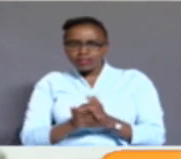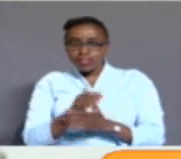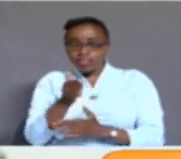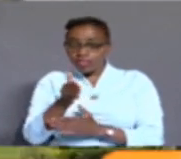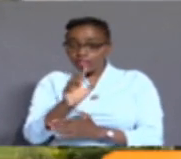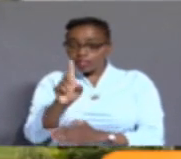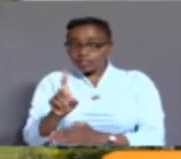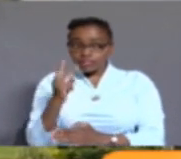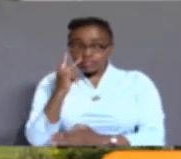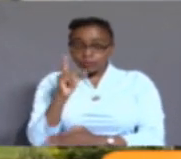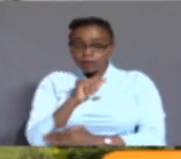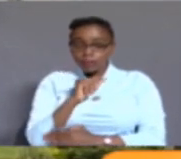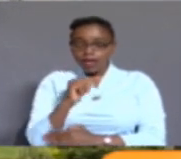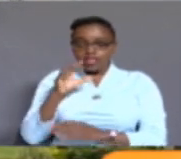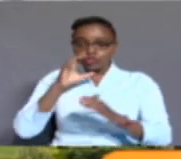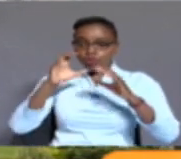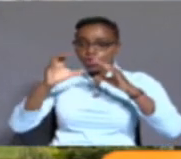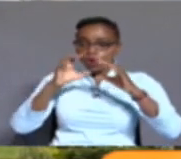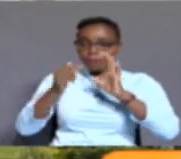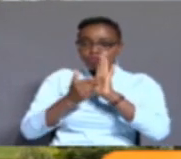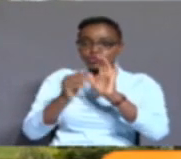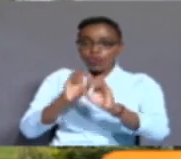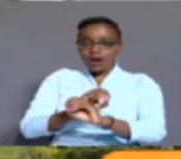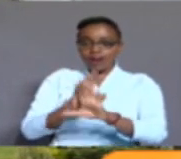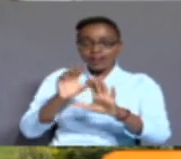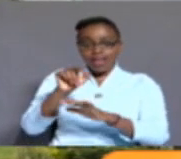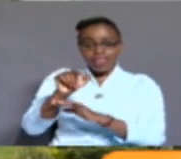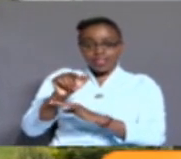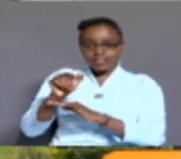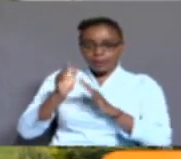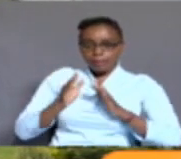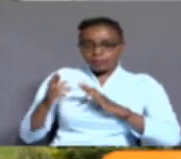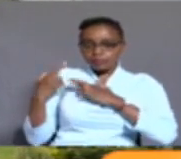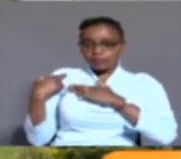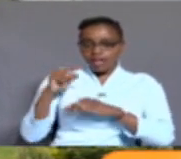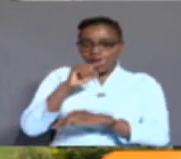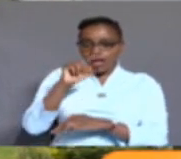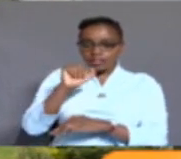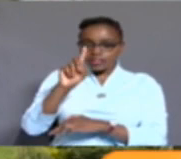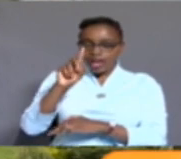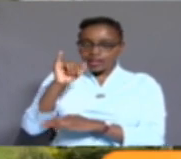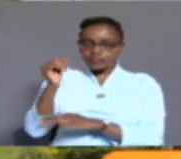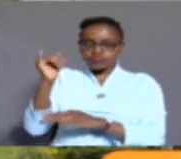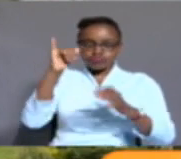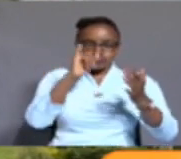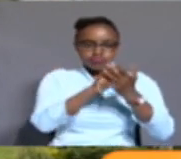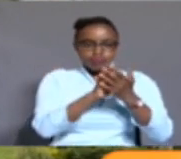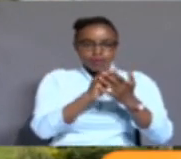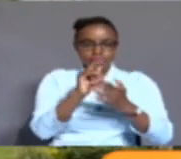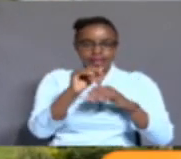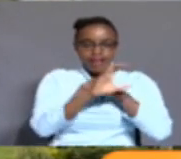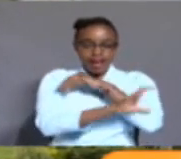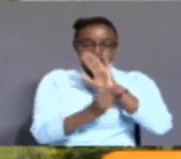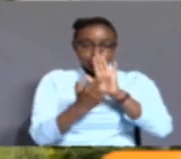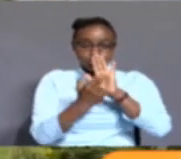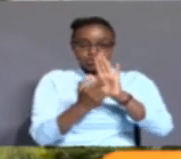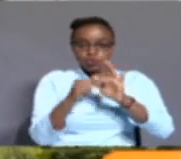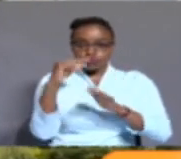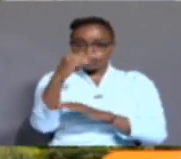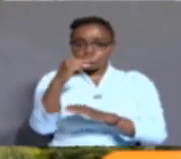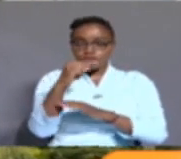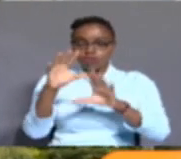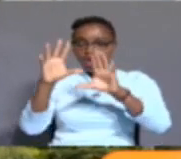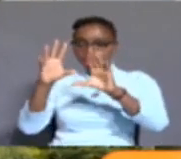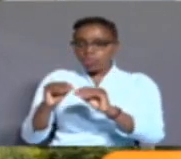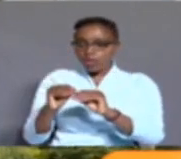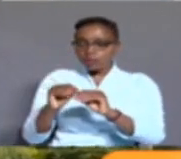Oh, yes. Mazungumzo hayo yakiashiria kwa huenda mshirika wake Zandi alikuja nchini na akaonyeshwa dhahabu ili kuzima kiwewe